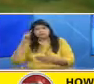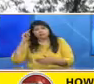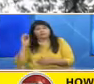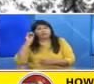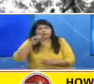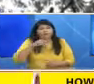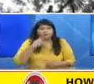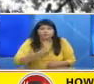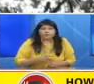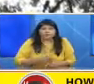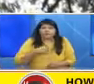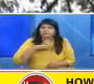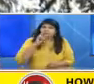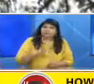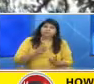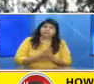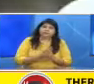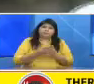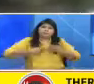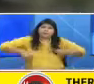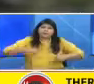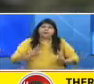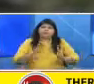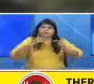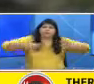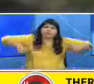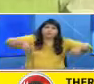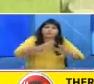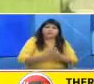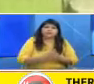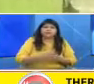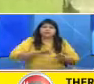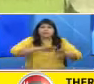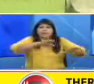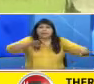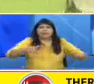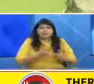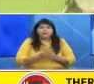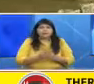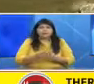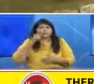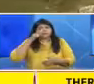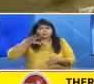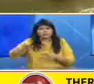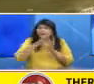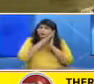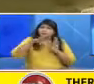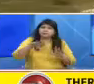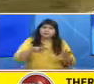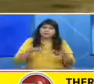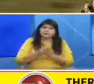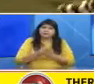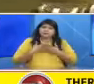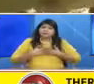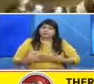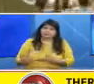है। इसलिए हमें अपने वनों, वनस्पतियों और वन्य जीवों का न केवल